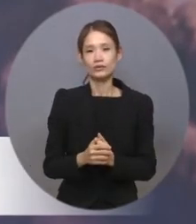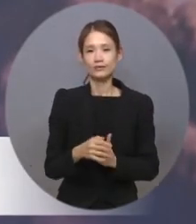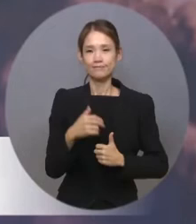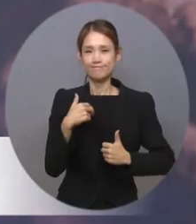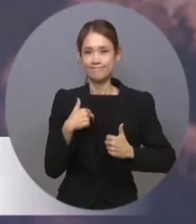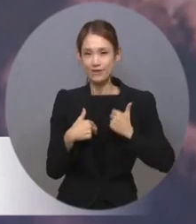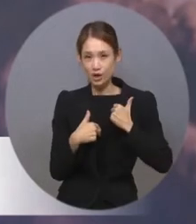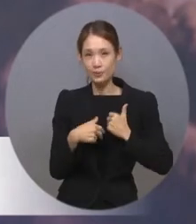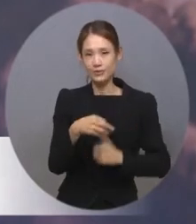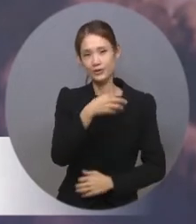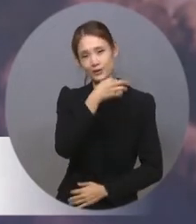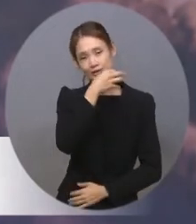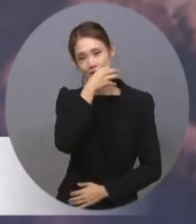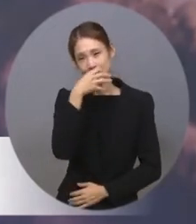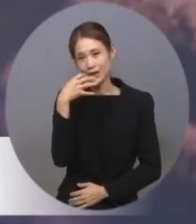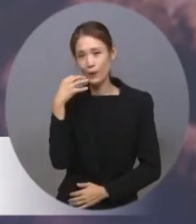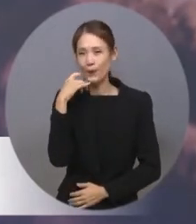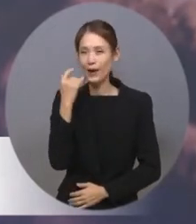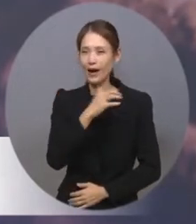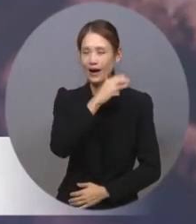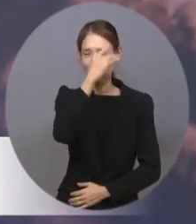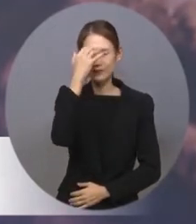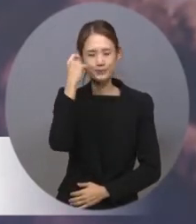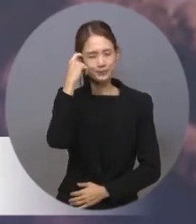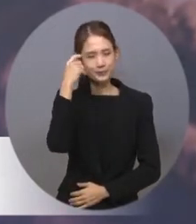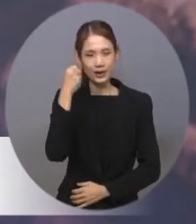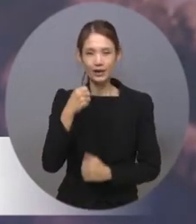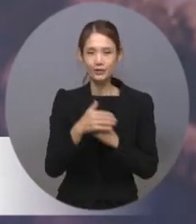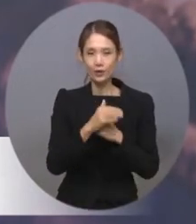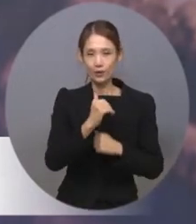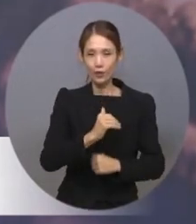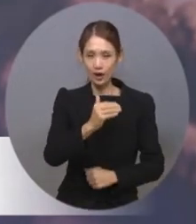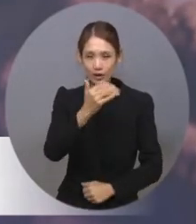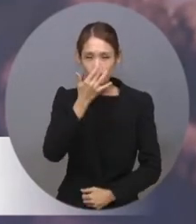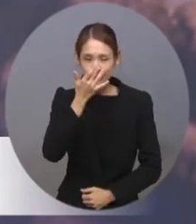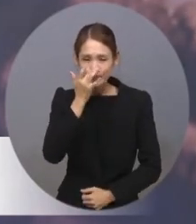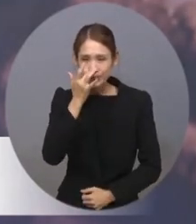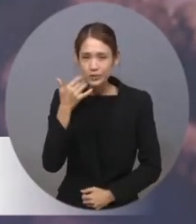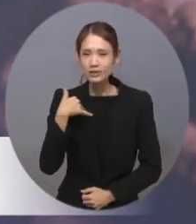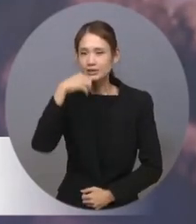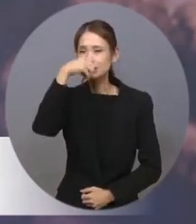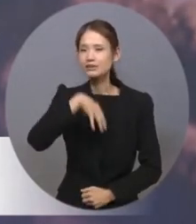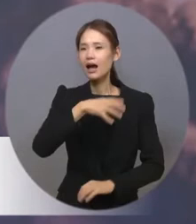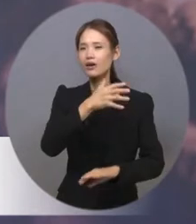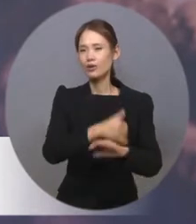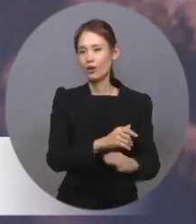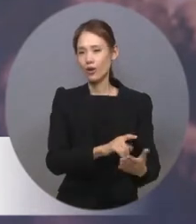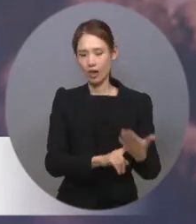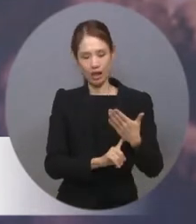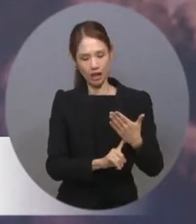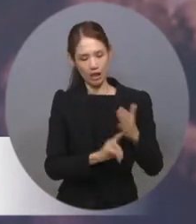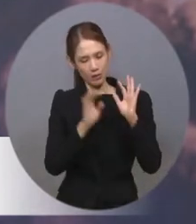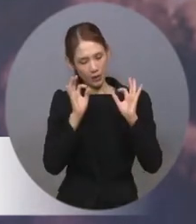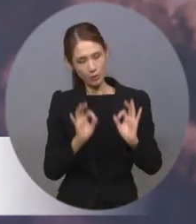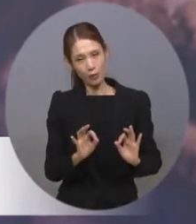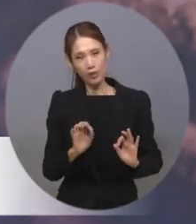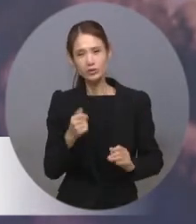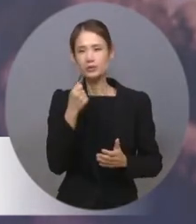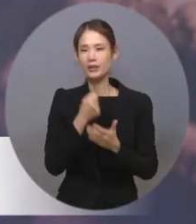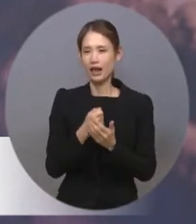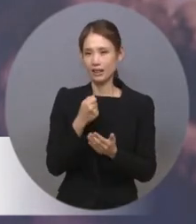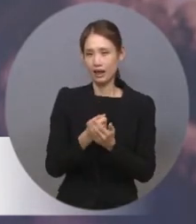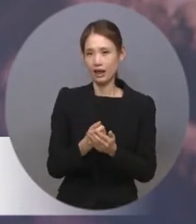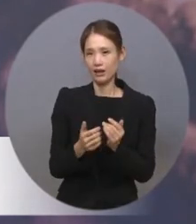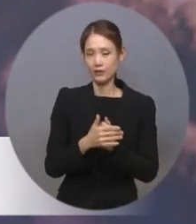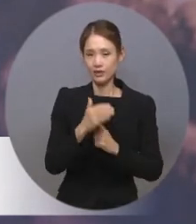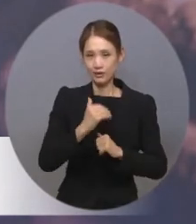재미롭고 흥미롭고 또 아름다웠기 때문에 그 과정을 모르고 많은 분들이 결과물만 보게 되는 게 조금 안타까웠어요. 그래서 그